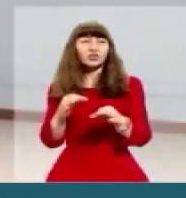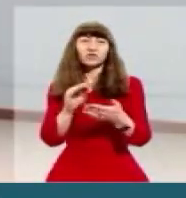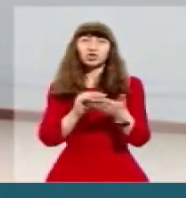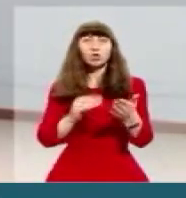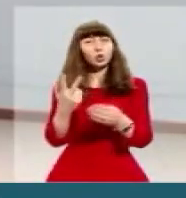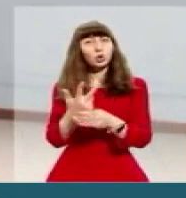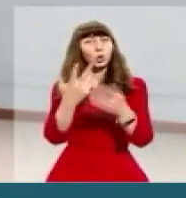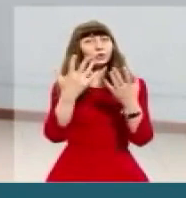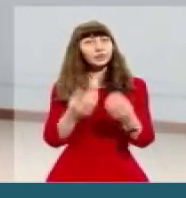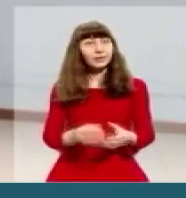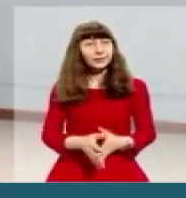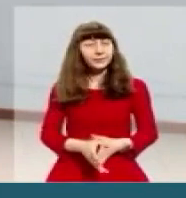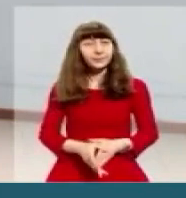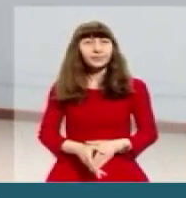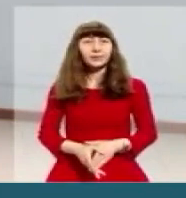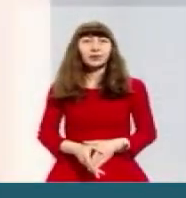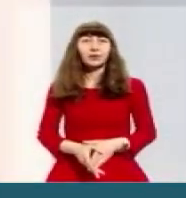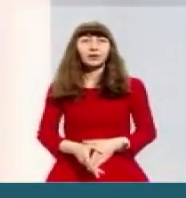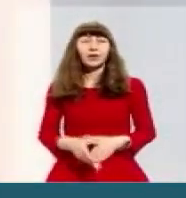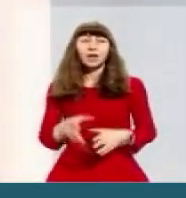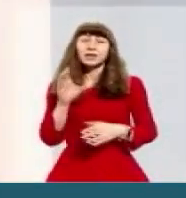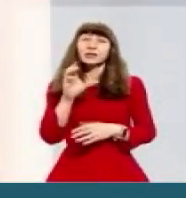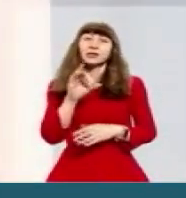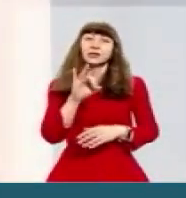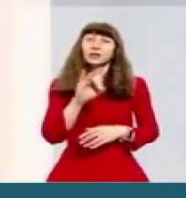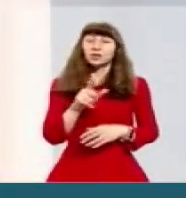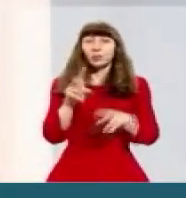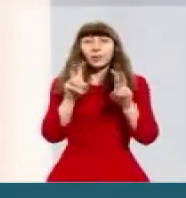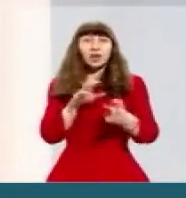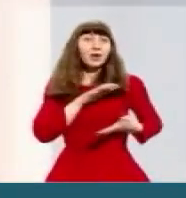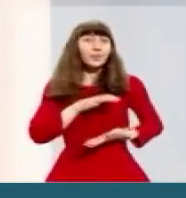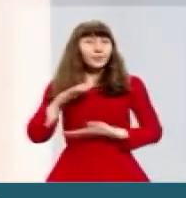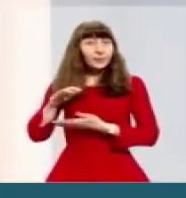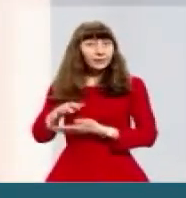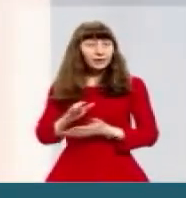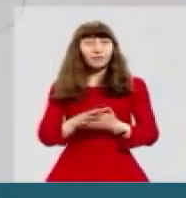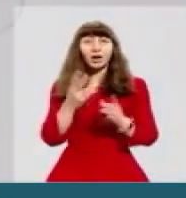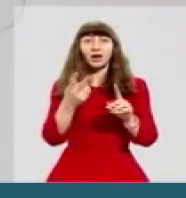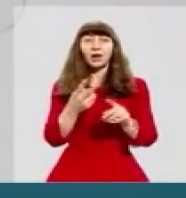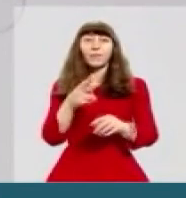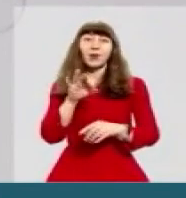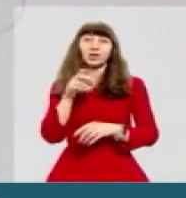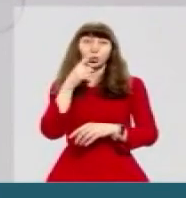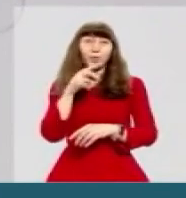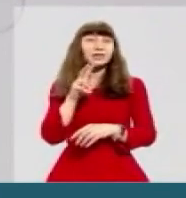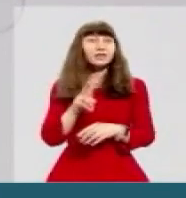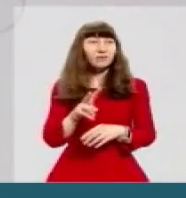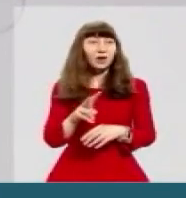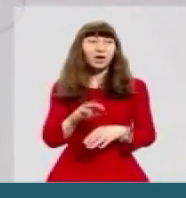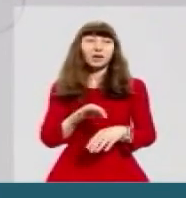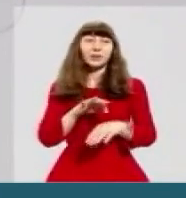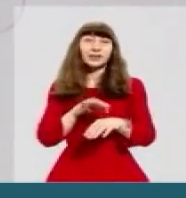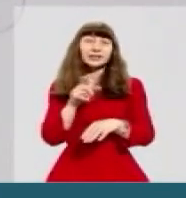Более 3000 женщин в этом году прошли скрининг на выявление рака молочной железы во 2-й городской поликлинике. Это